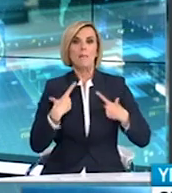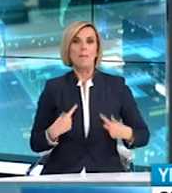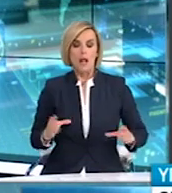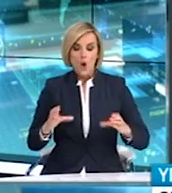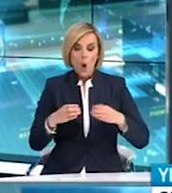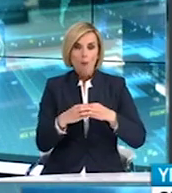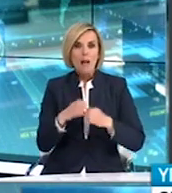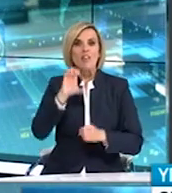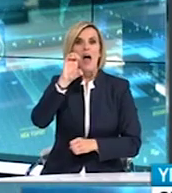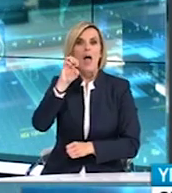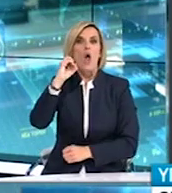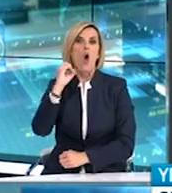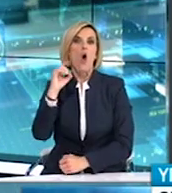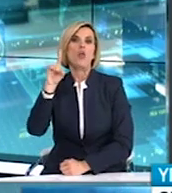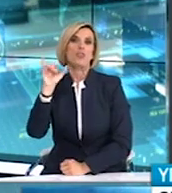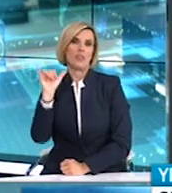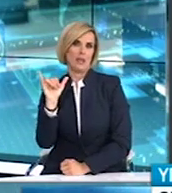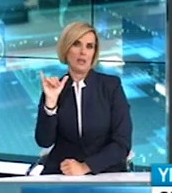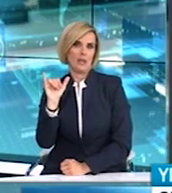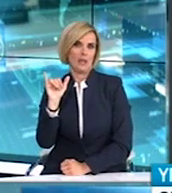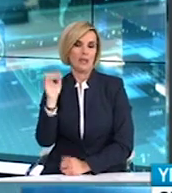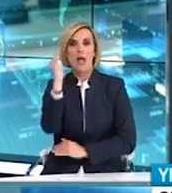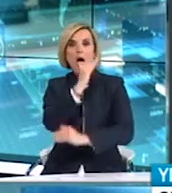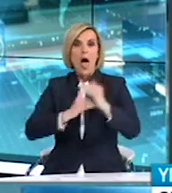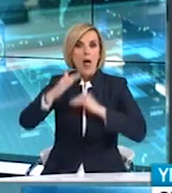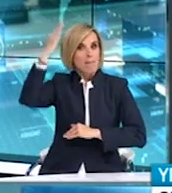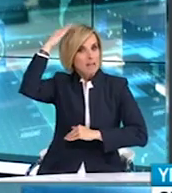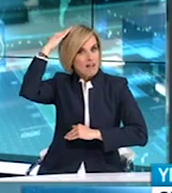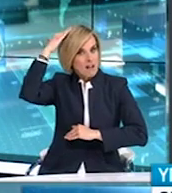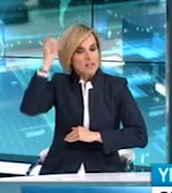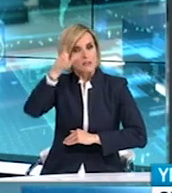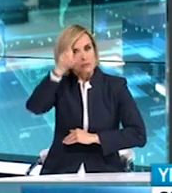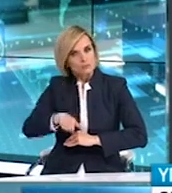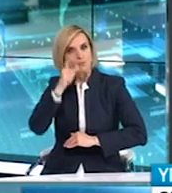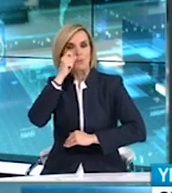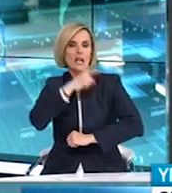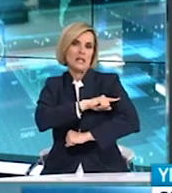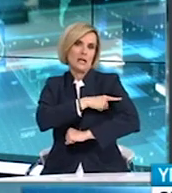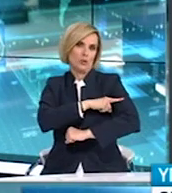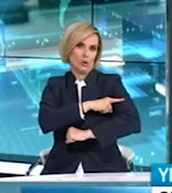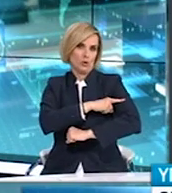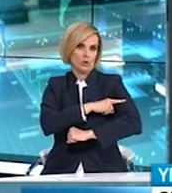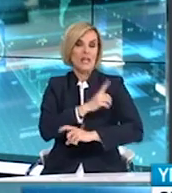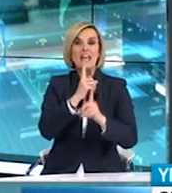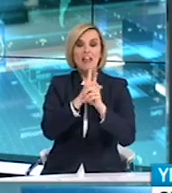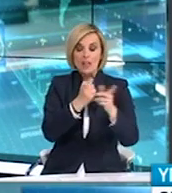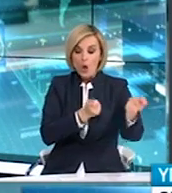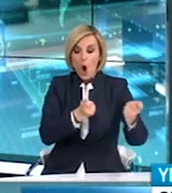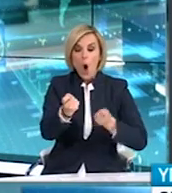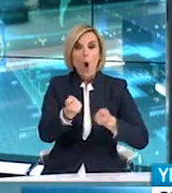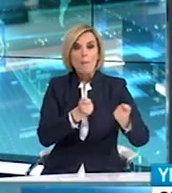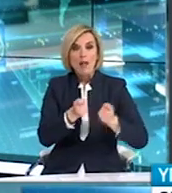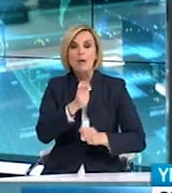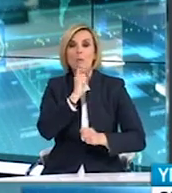στον γιατρό Δημήτρη Λιόπουλο, ενώ από αύριο στο πλευρό του Περιφερειάρχη Δυτικής Μακεδονίας τίθεται ειδική ομάδα διαχείρισης Γενικής Γραμματείας